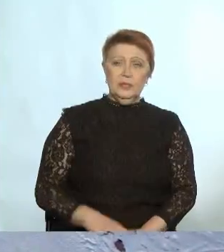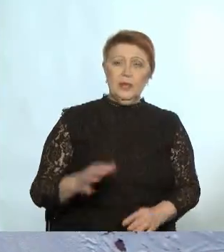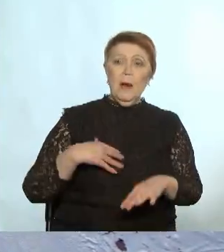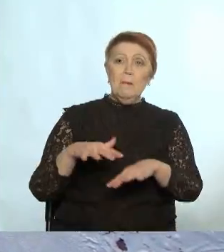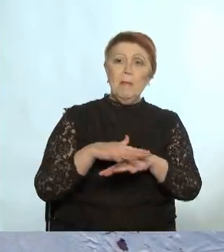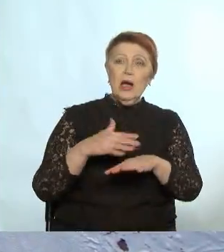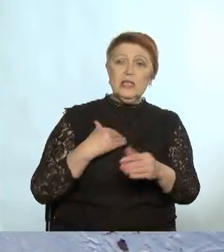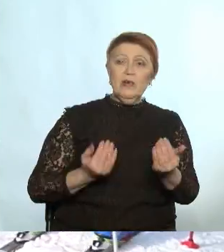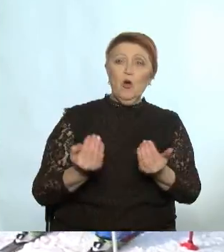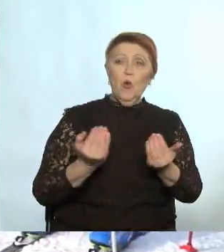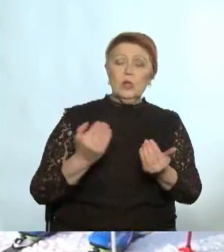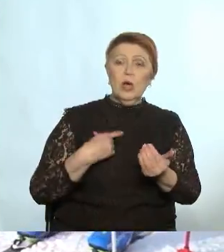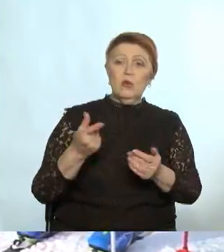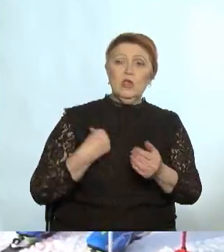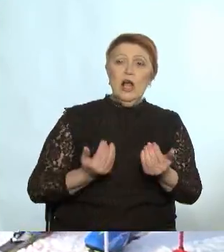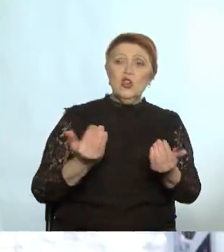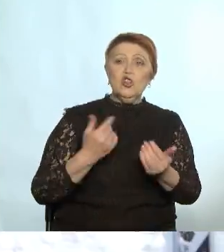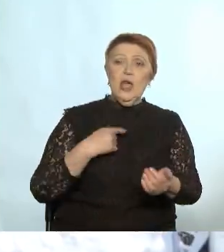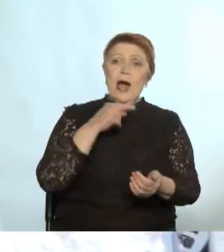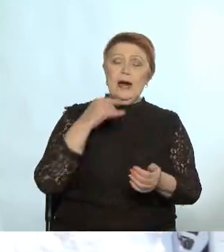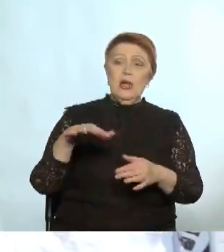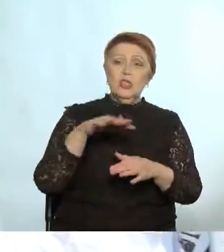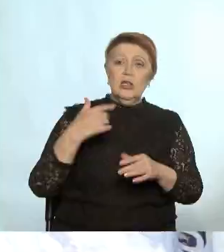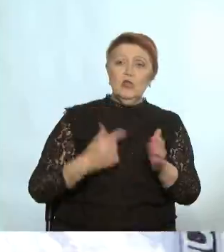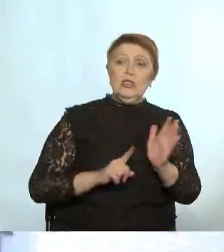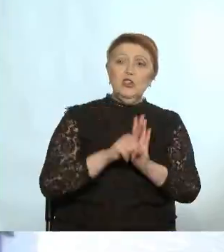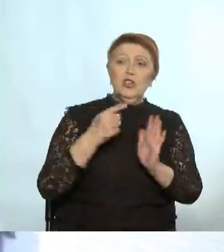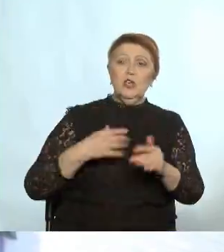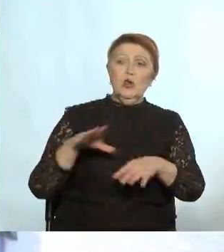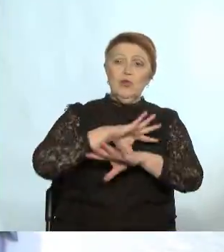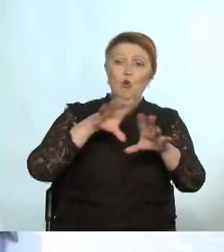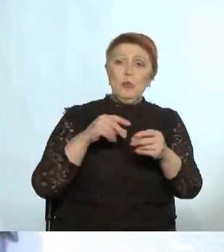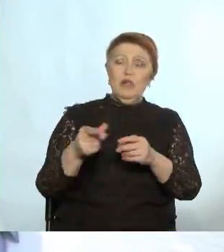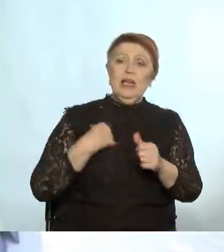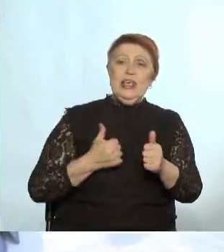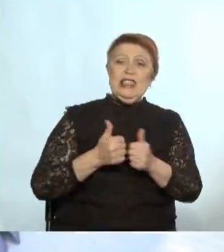Массовая гонка «Лыжня России» начинается с общего старта.